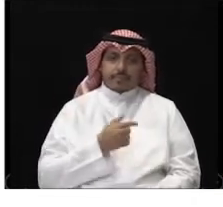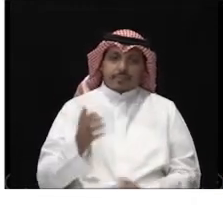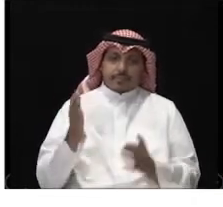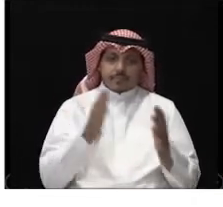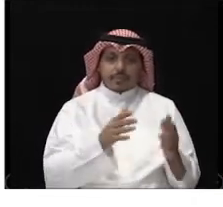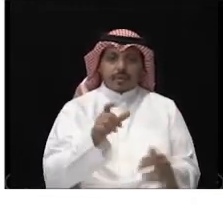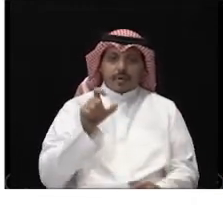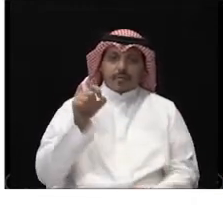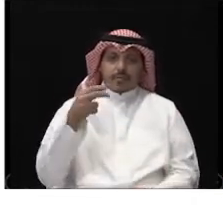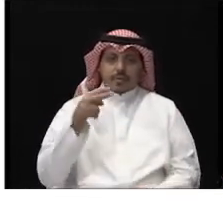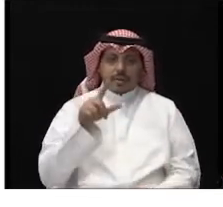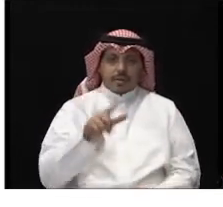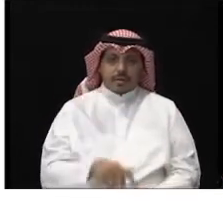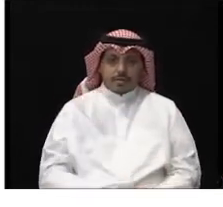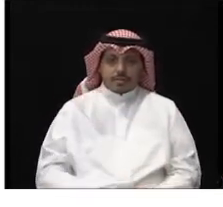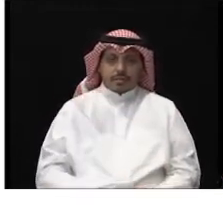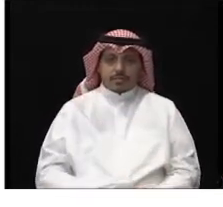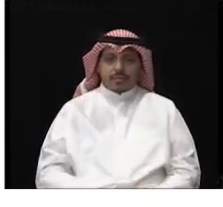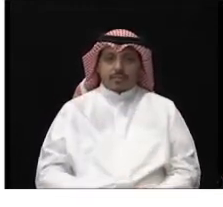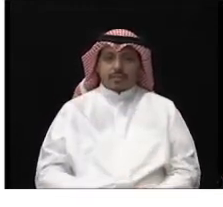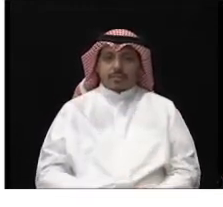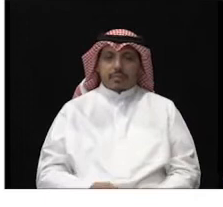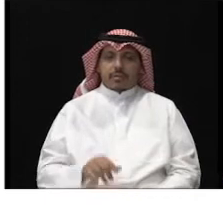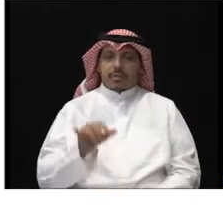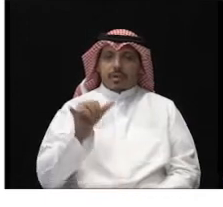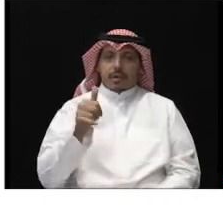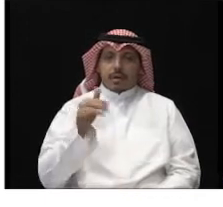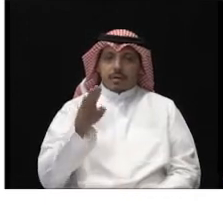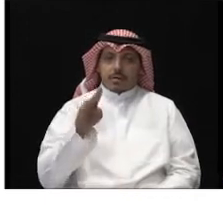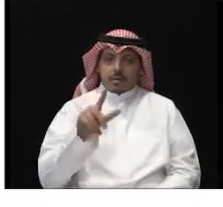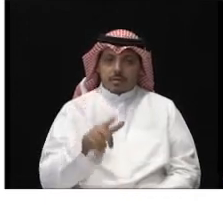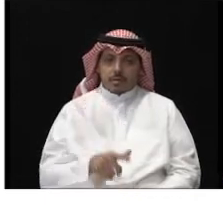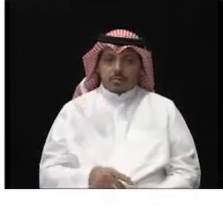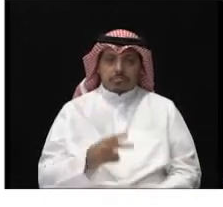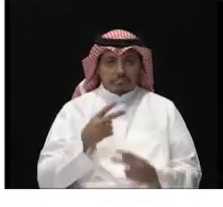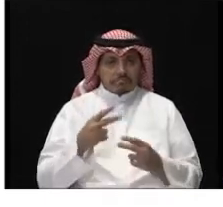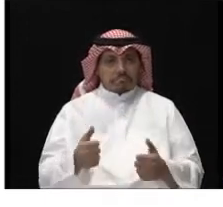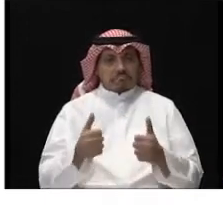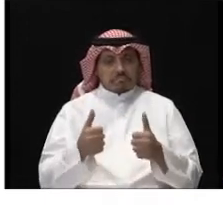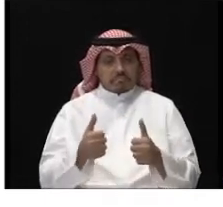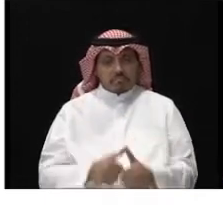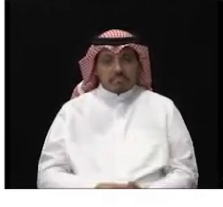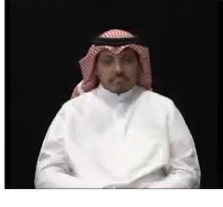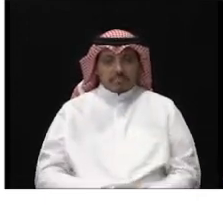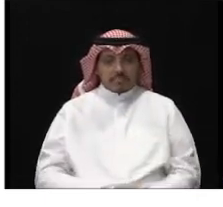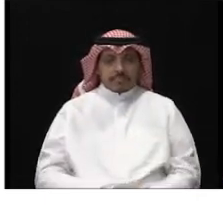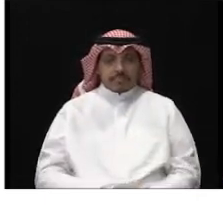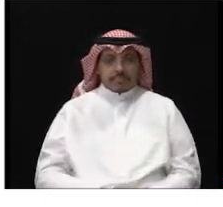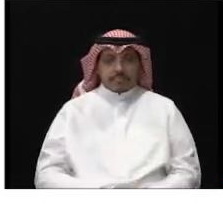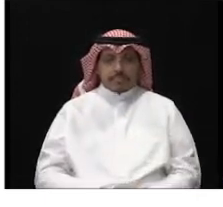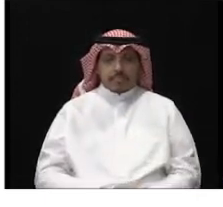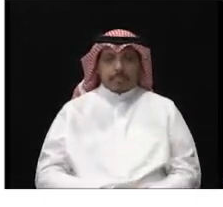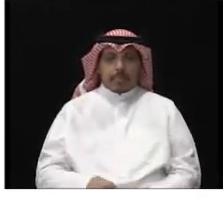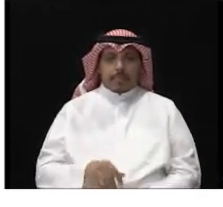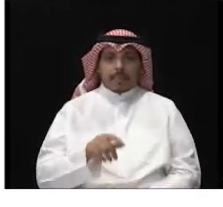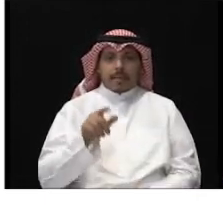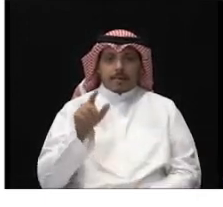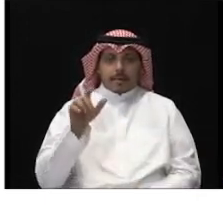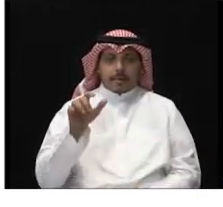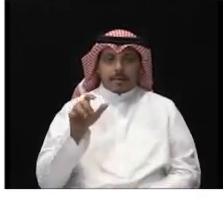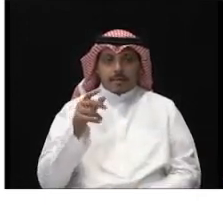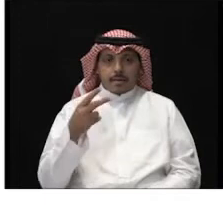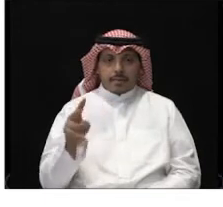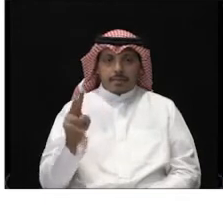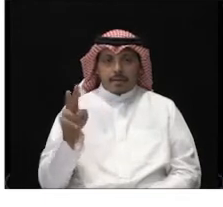يأكل، يأكل، تبدأ بحرف الياء، رائعون جدا، أحسنتم. إذن هذا هو الحرف الأول من حروف